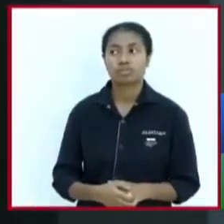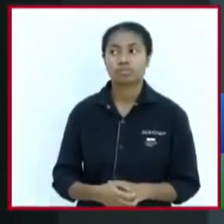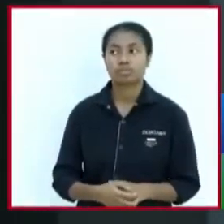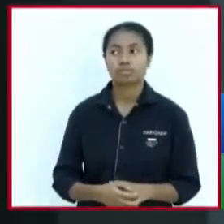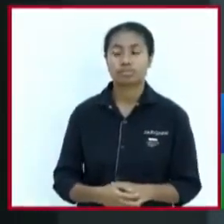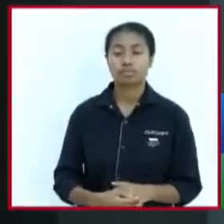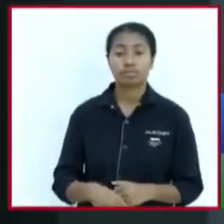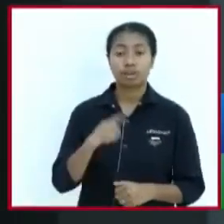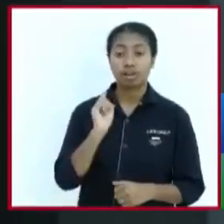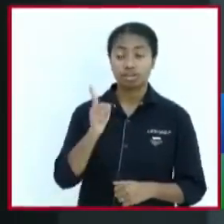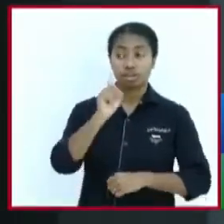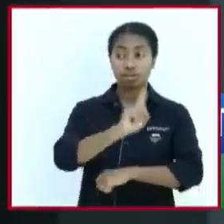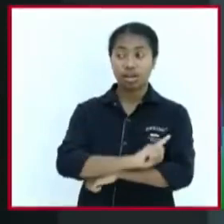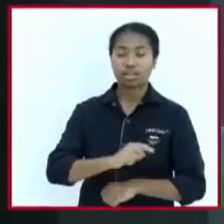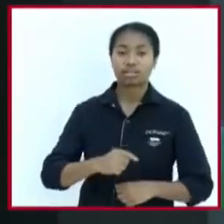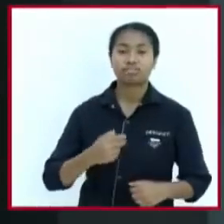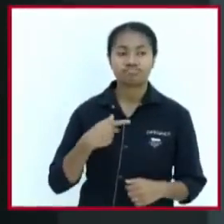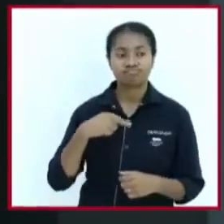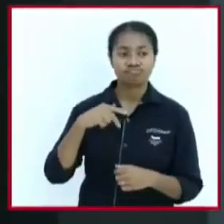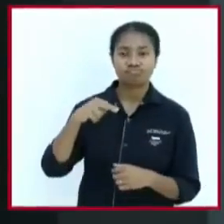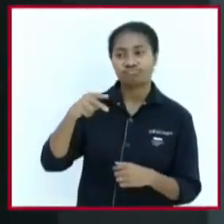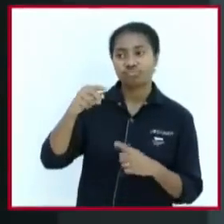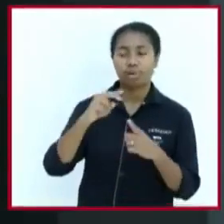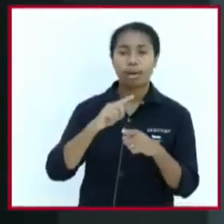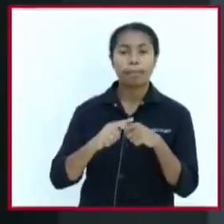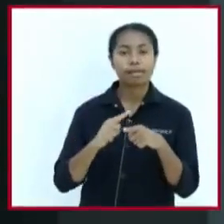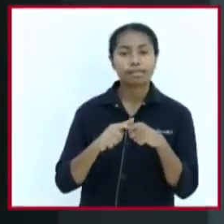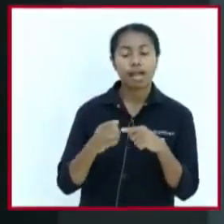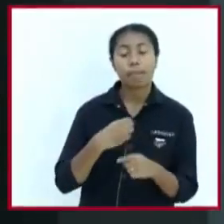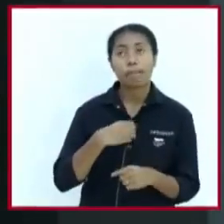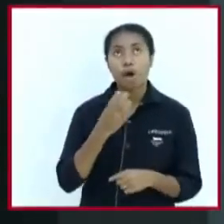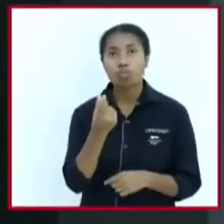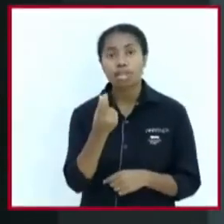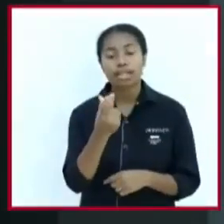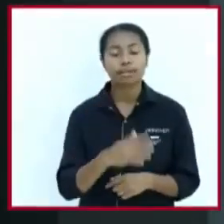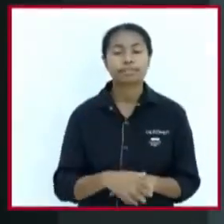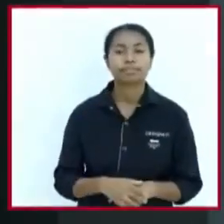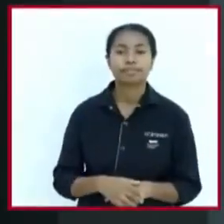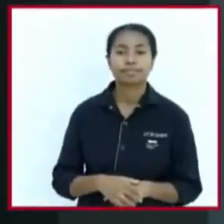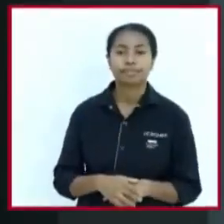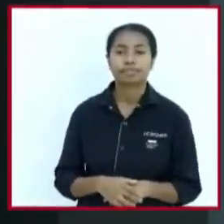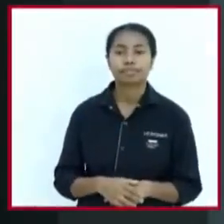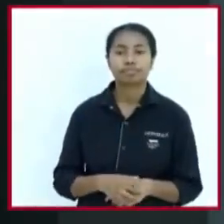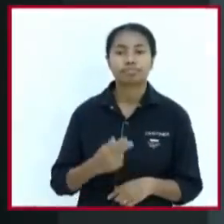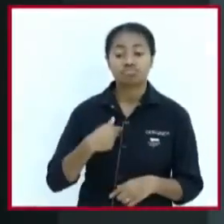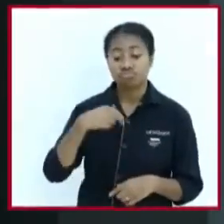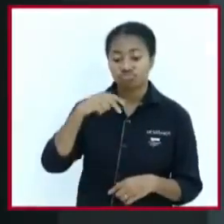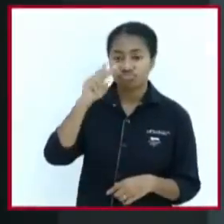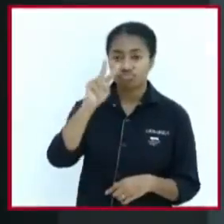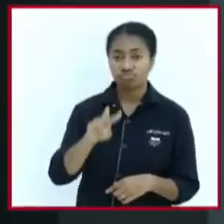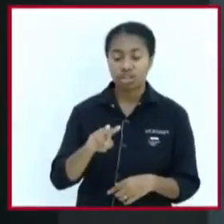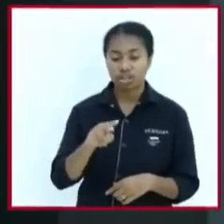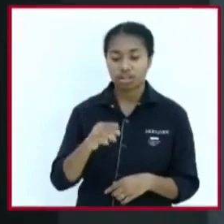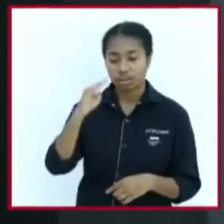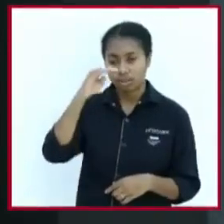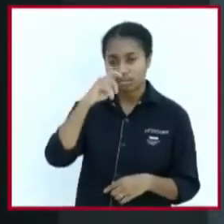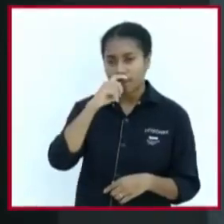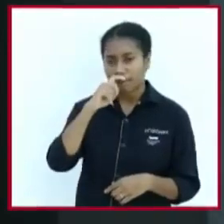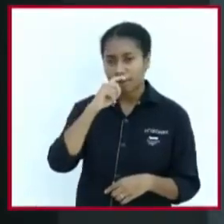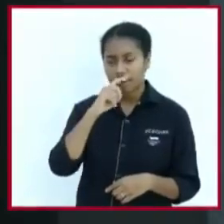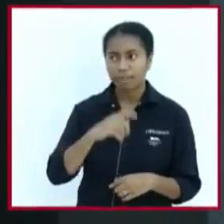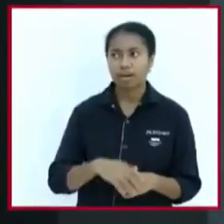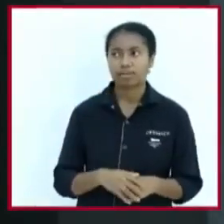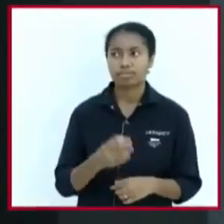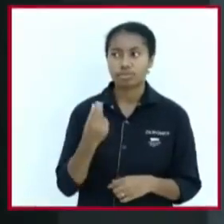Di suatu hari saya ke pasar mau belanja lihat ada bapak-bapak jual kepiting